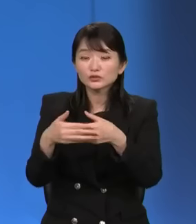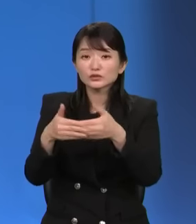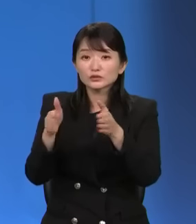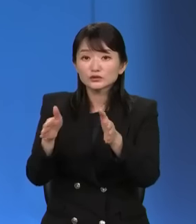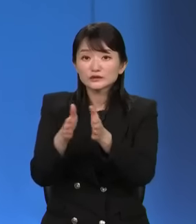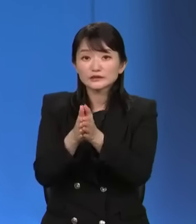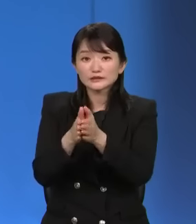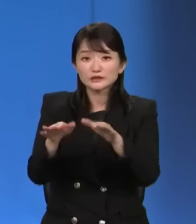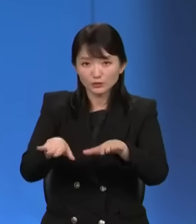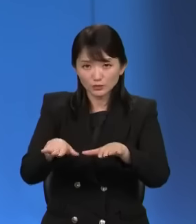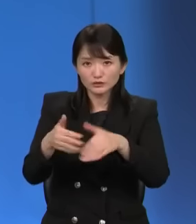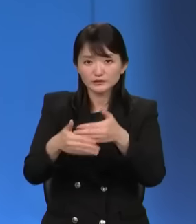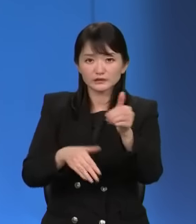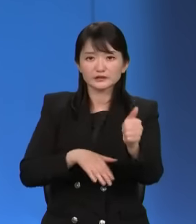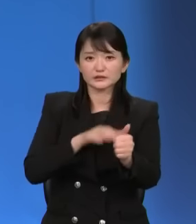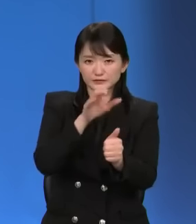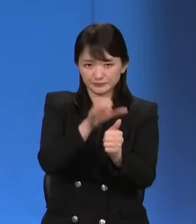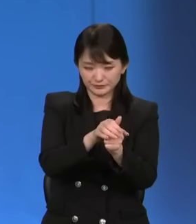출범인천시